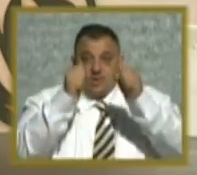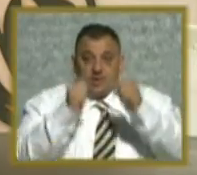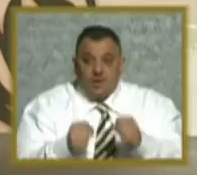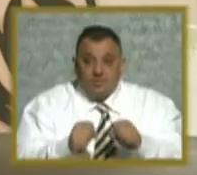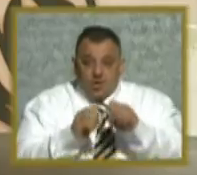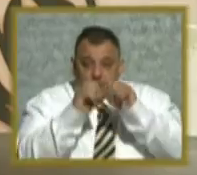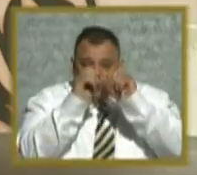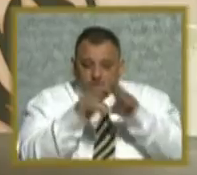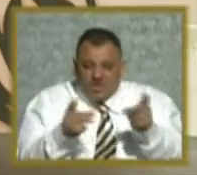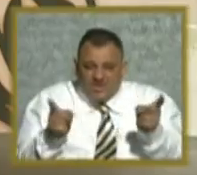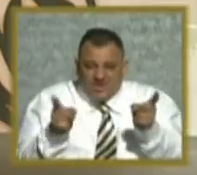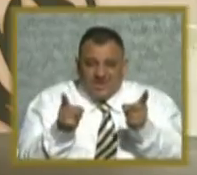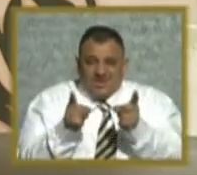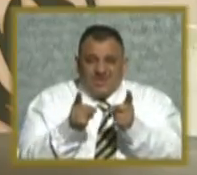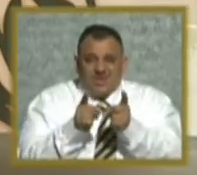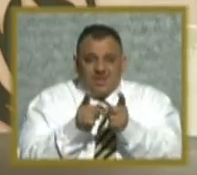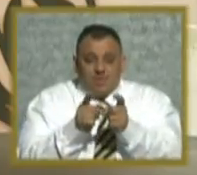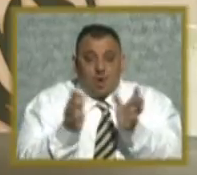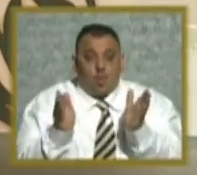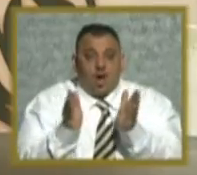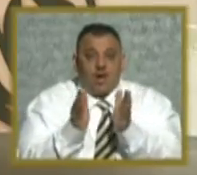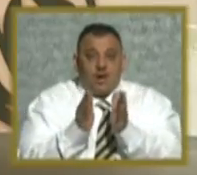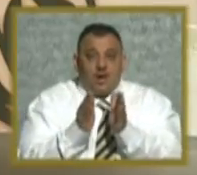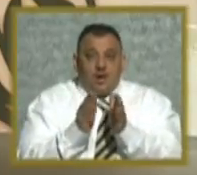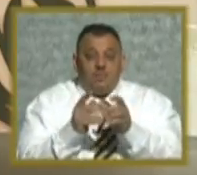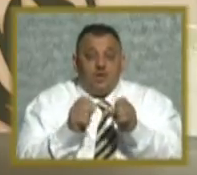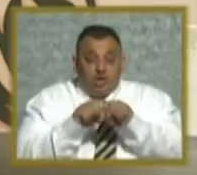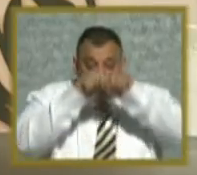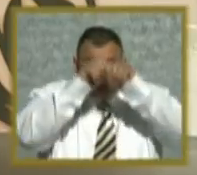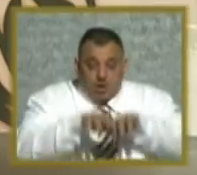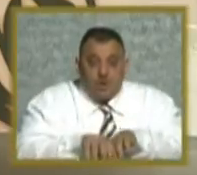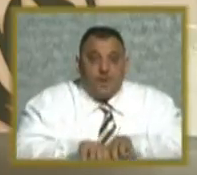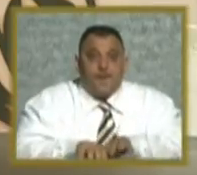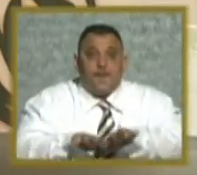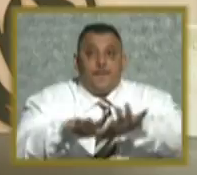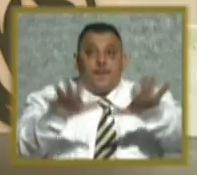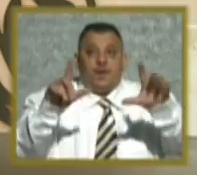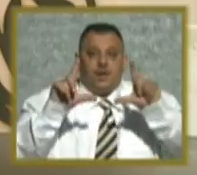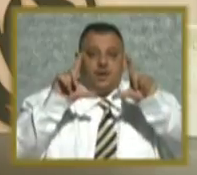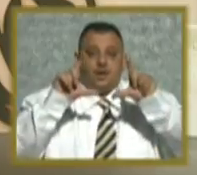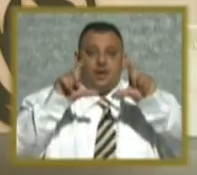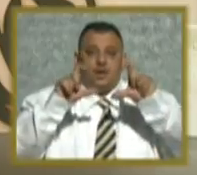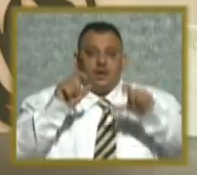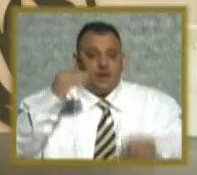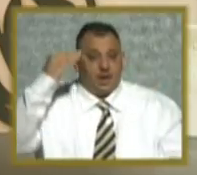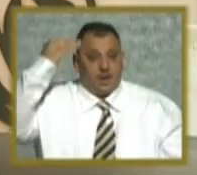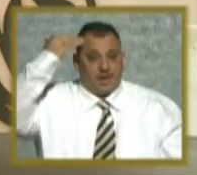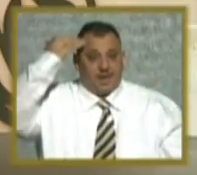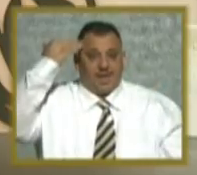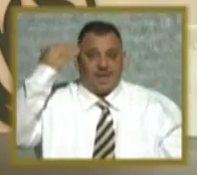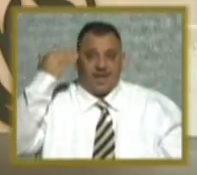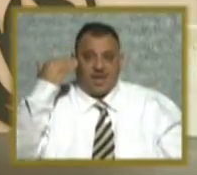الشر مقتصر ومحاصر، لكن بعض الشر عظيم، الذي ينشر صورة يعني امرأة